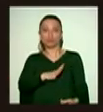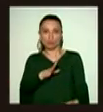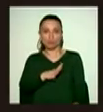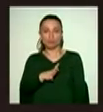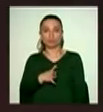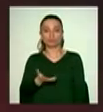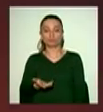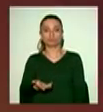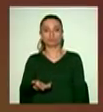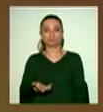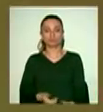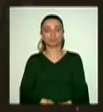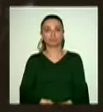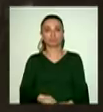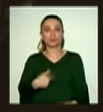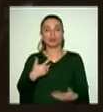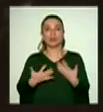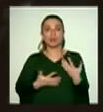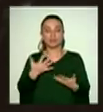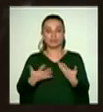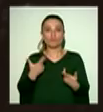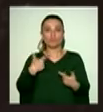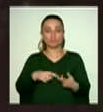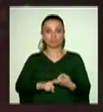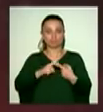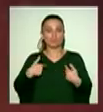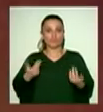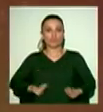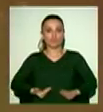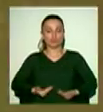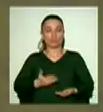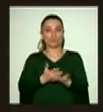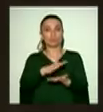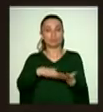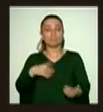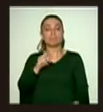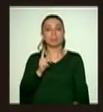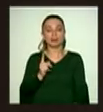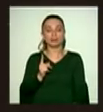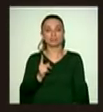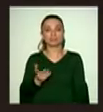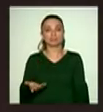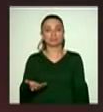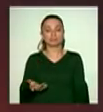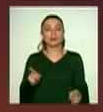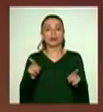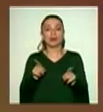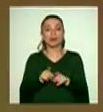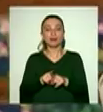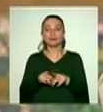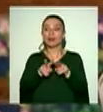ემოციები მიხო. ჩვენ ხო ემოციებით ვცხოვრობთ.